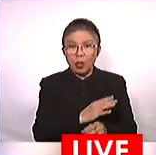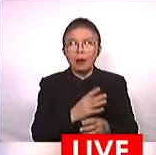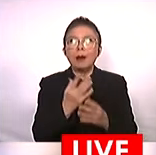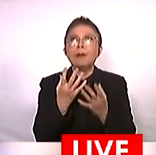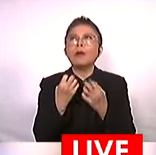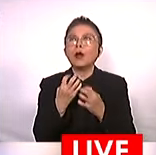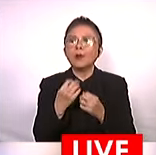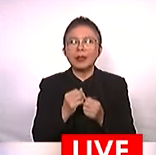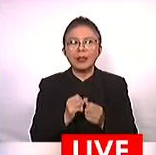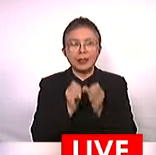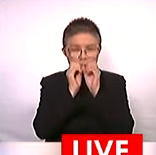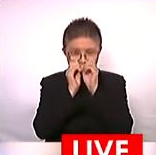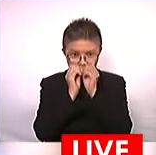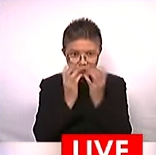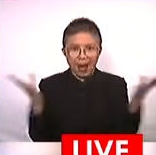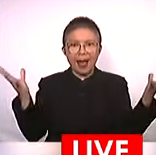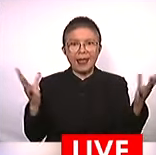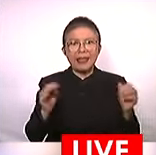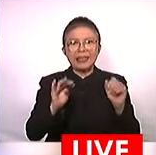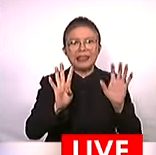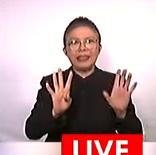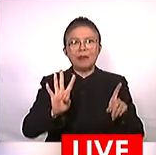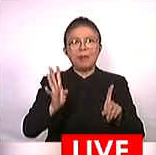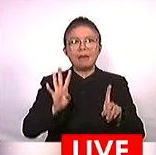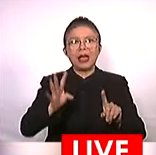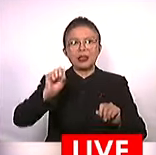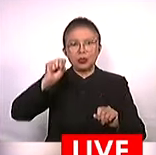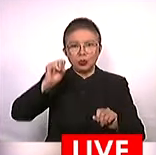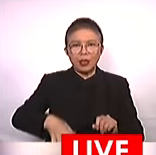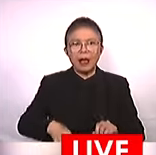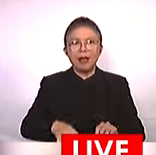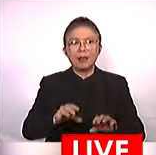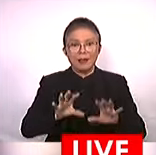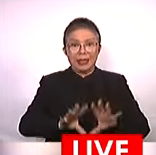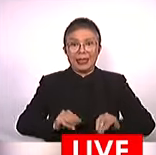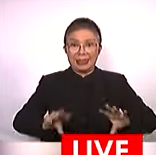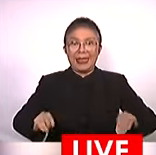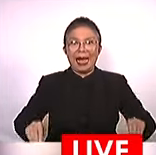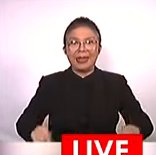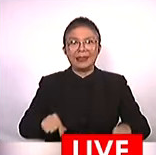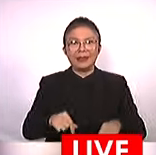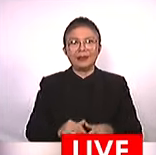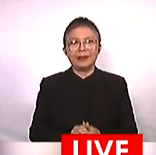Insyaallah akan terbuka 19 juta lapangan